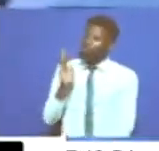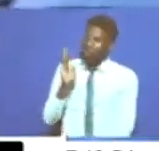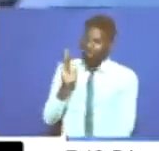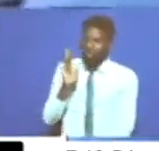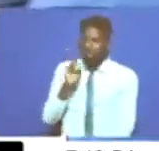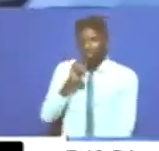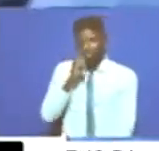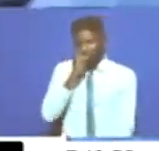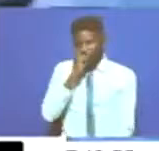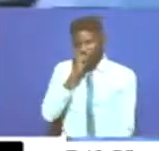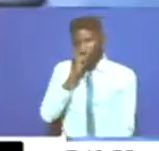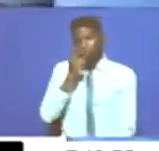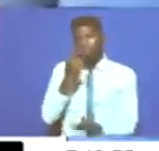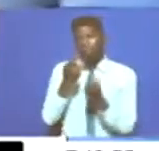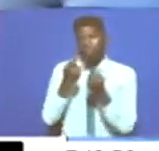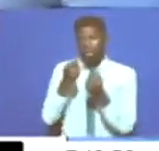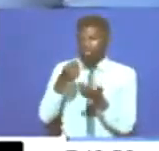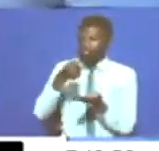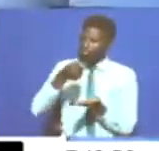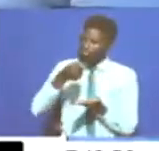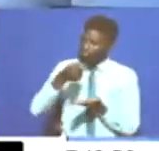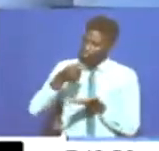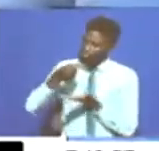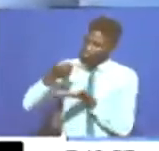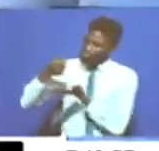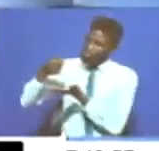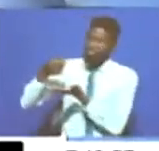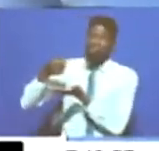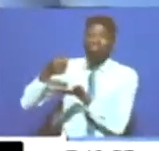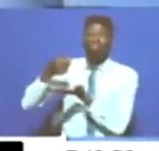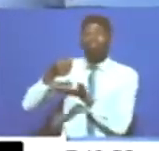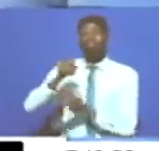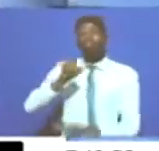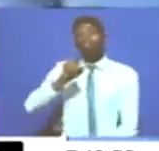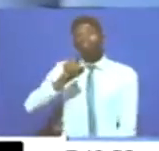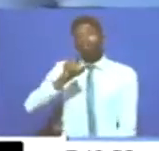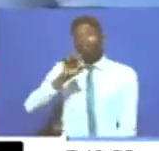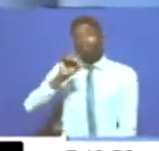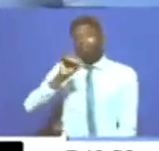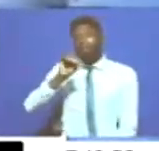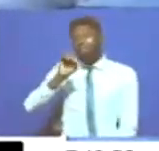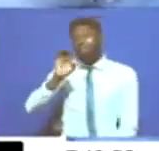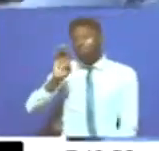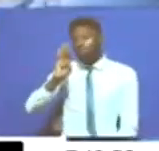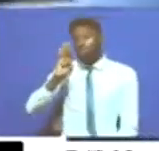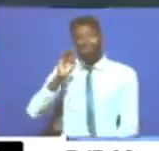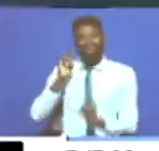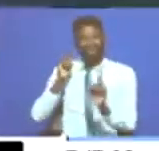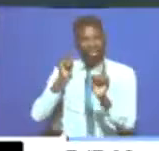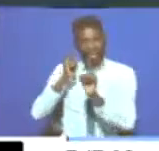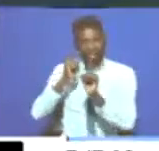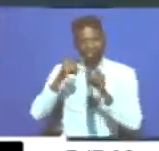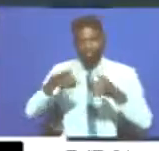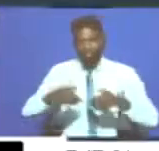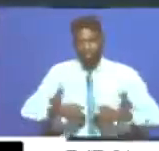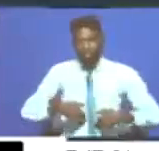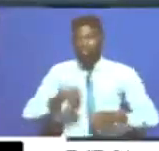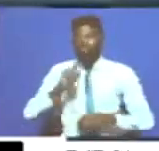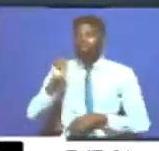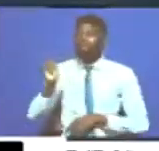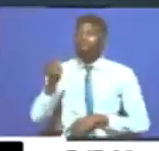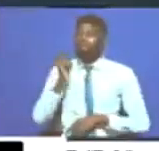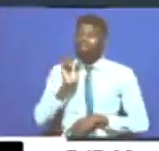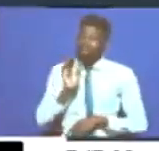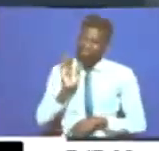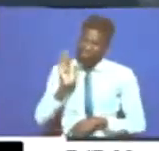one. Tunaweka bilioni 100 kupanga ajira ya hawa vijana wa taifa letu la Kenya. Wanataka kubadilisha